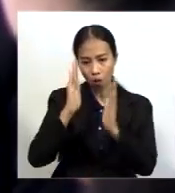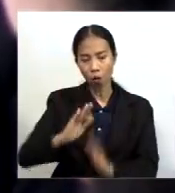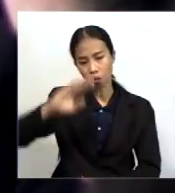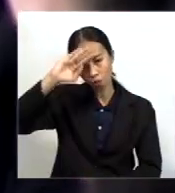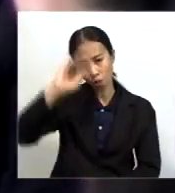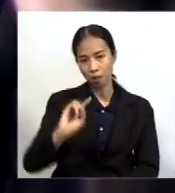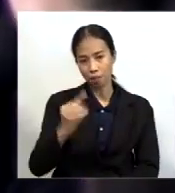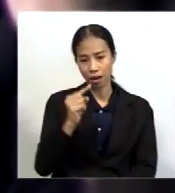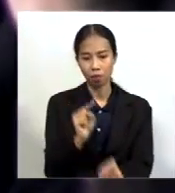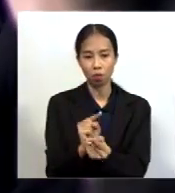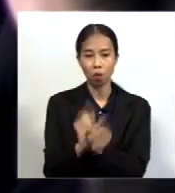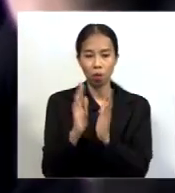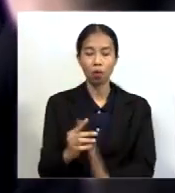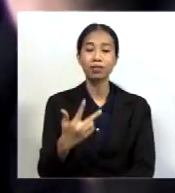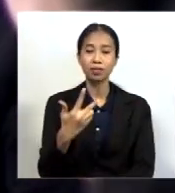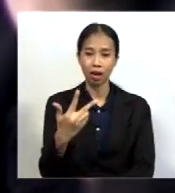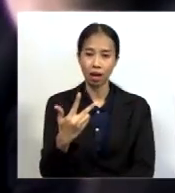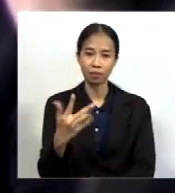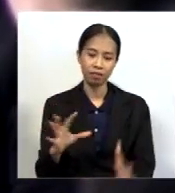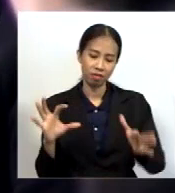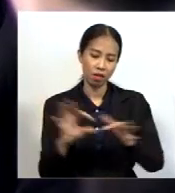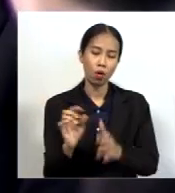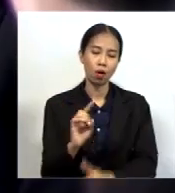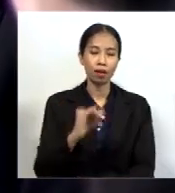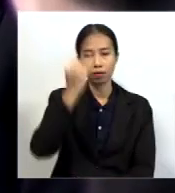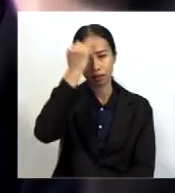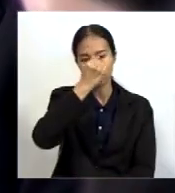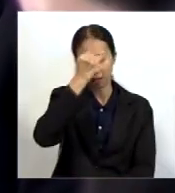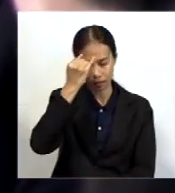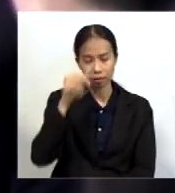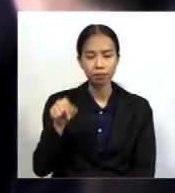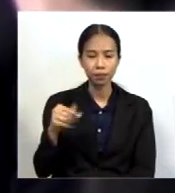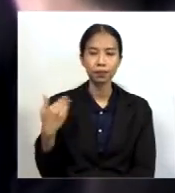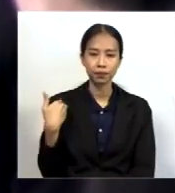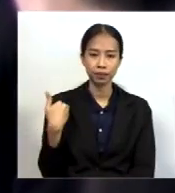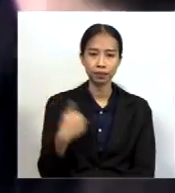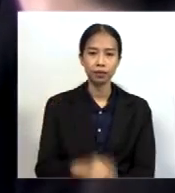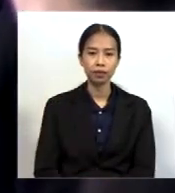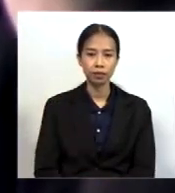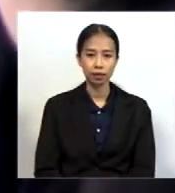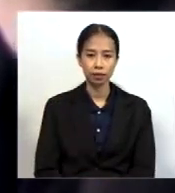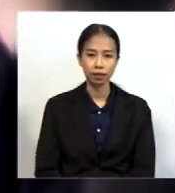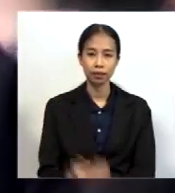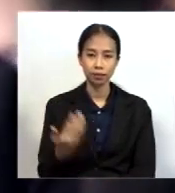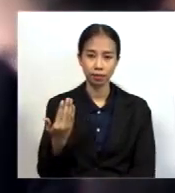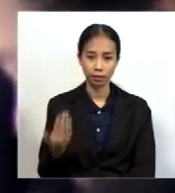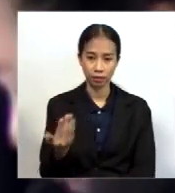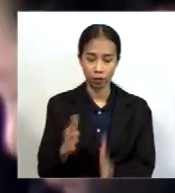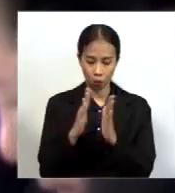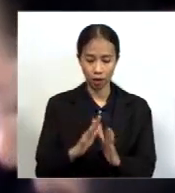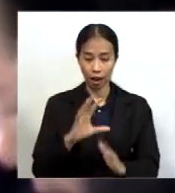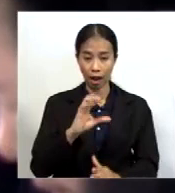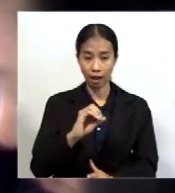นี้ยเป็นผู้ที่มีความเกี่ยวข้องกับประเทศอิตาลีนะฮะที่กล่าวมาสักครู่นี้โดยรายที่51นะฮ